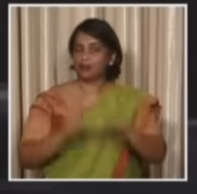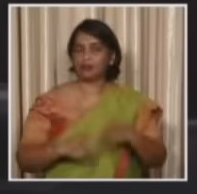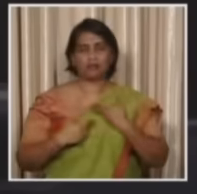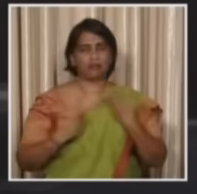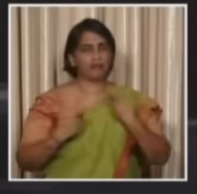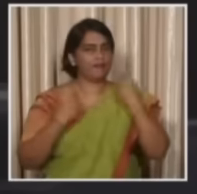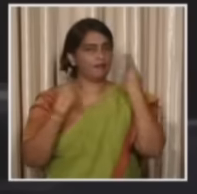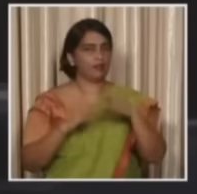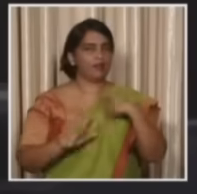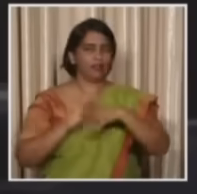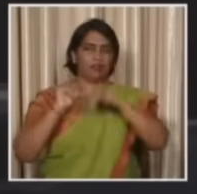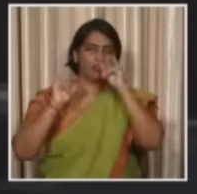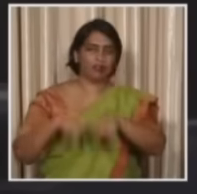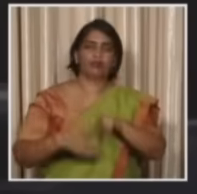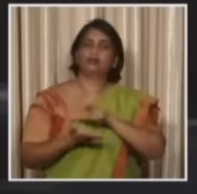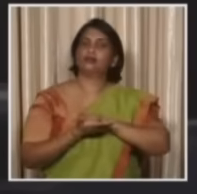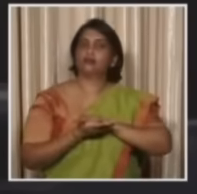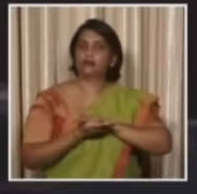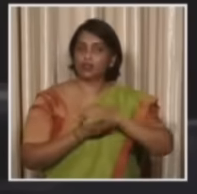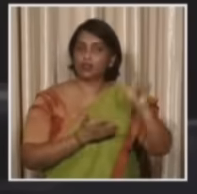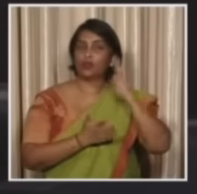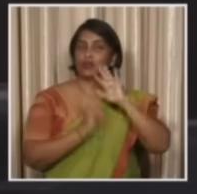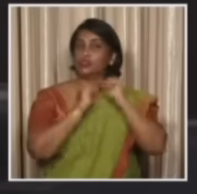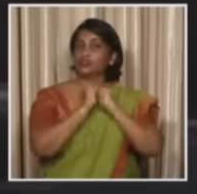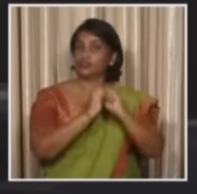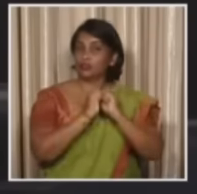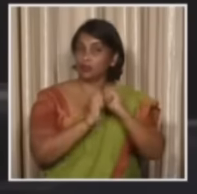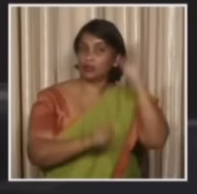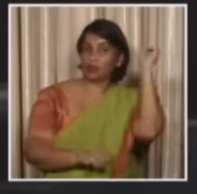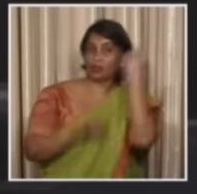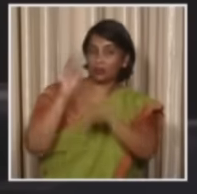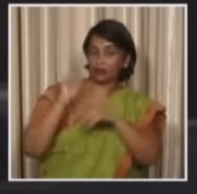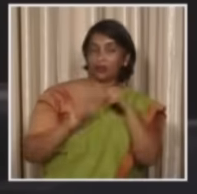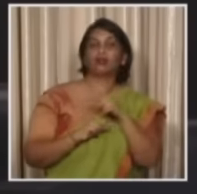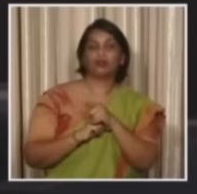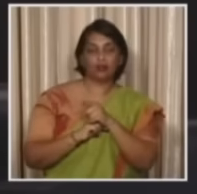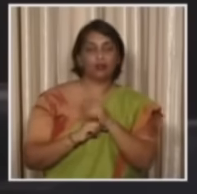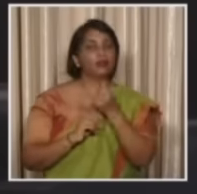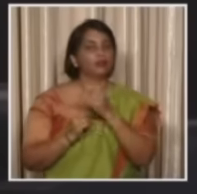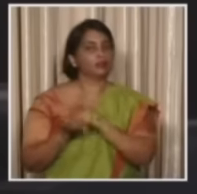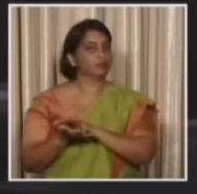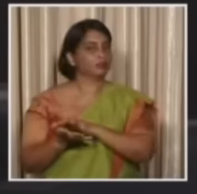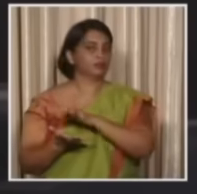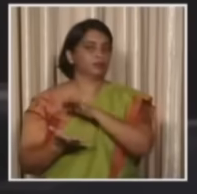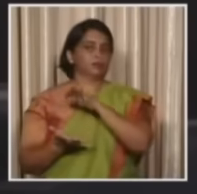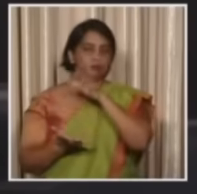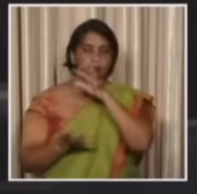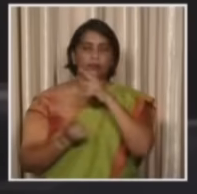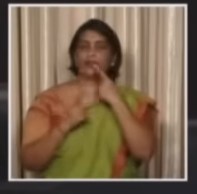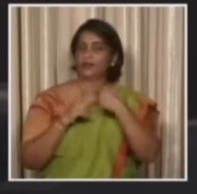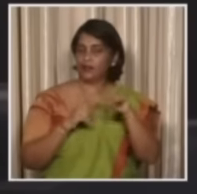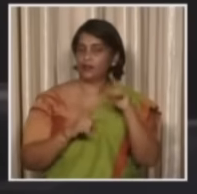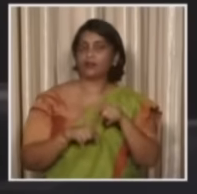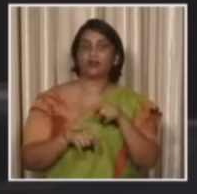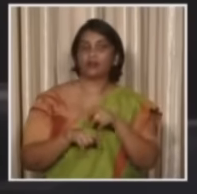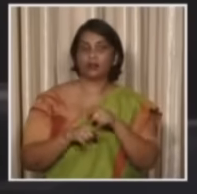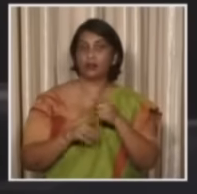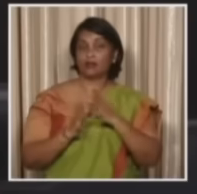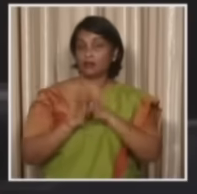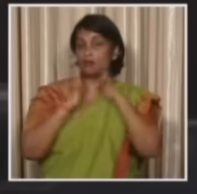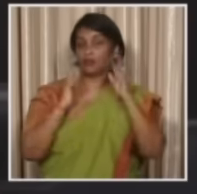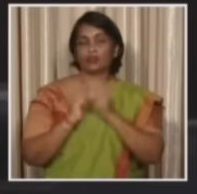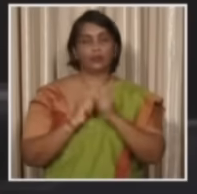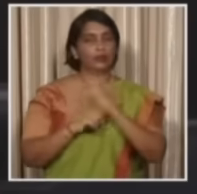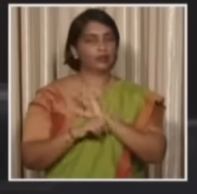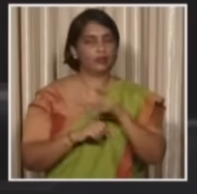නිසා රට දාලා ගිහිල්ලා විදේශ රටවල වැඩ කරලා ලැබපු සල්ලි වලින් යම් ප්‍රමාණයකට සංචිතය වැඩි වෙච්ච එකක් තියෙන්නේ. එහෙම නැතුව මහලොකු